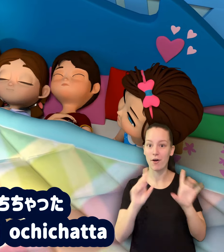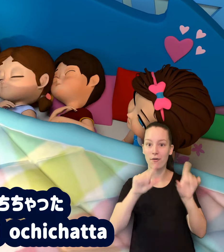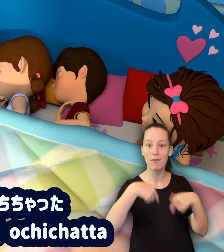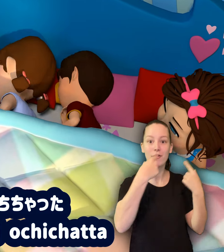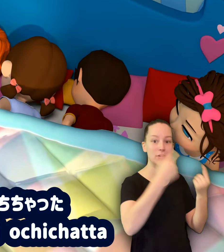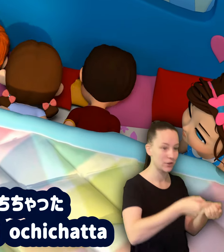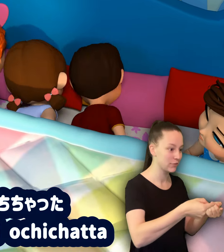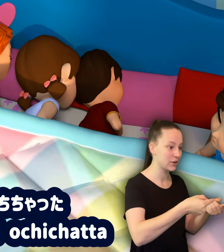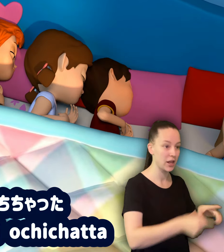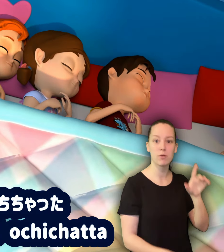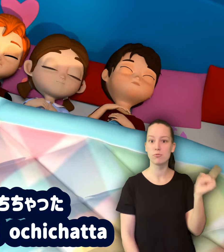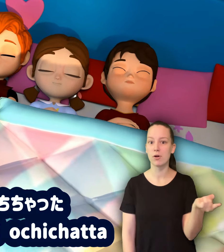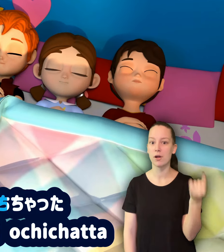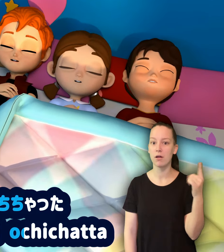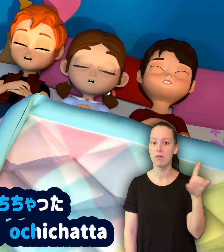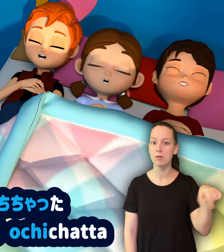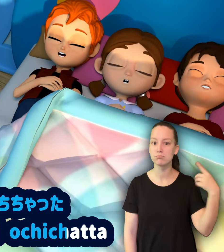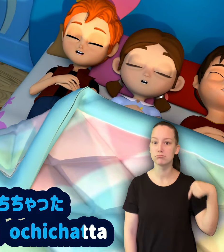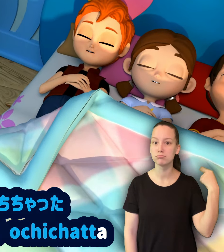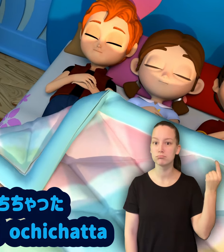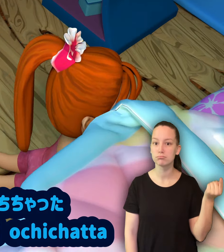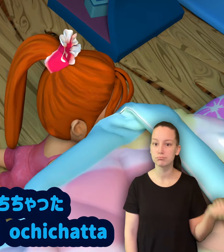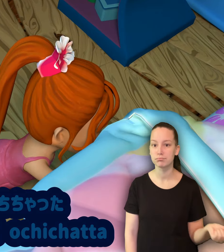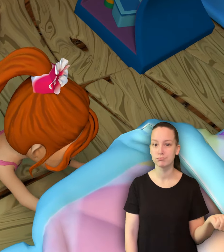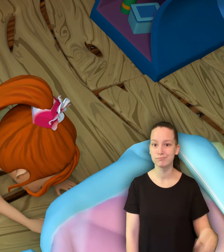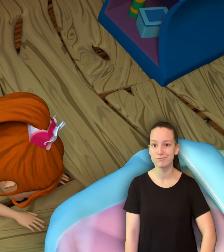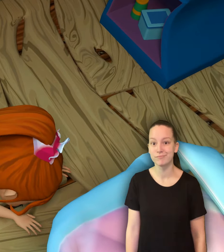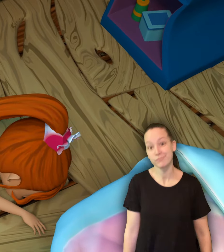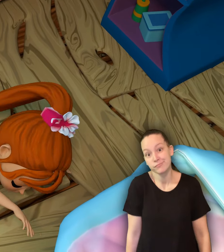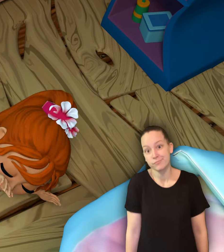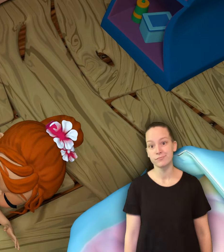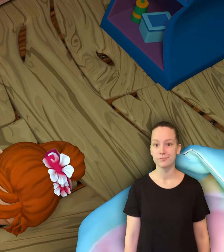転がったら1匹落ちちゃった